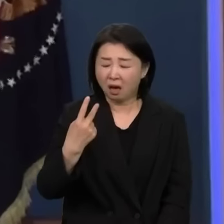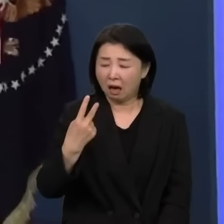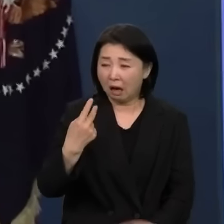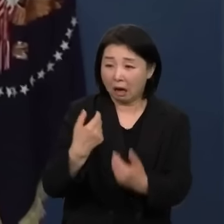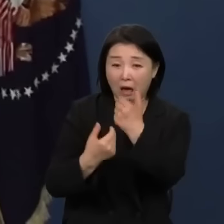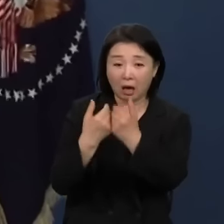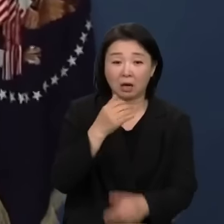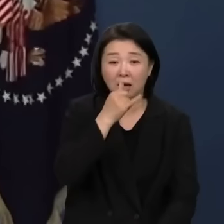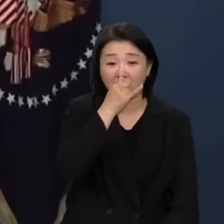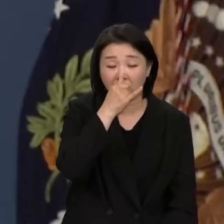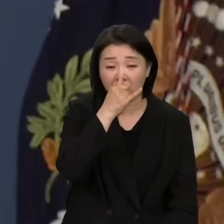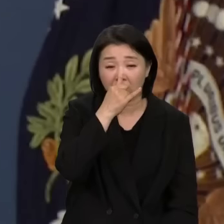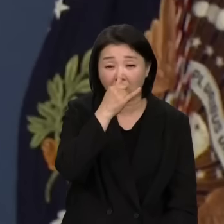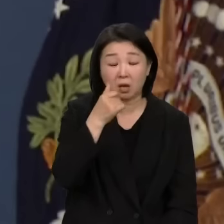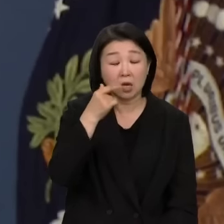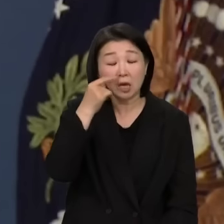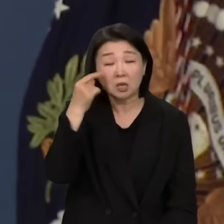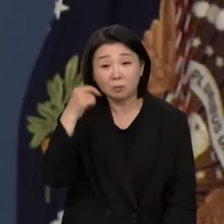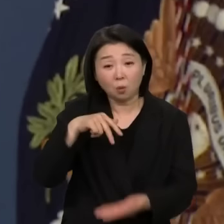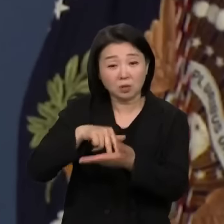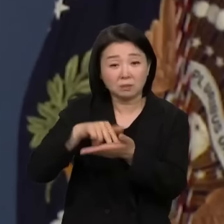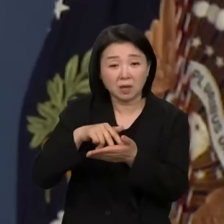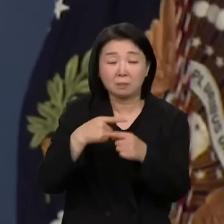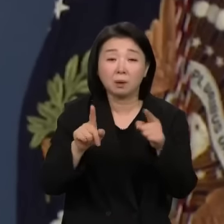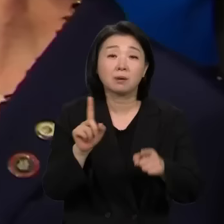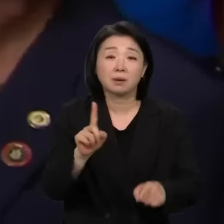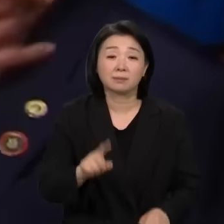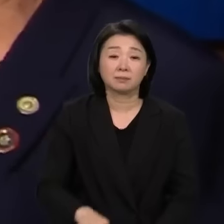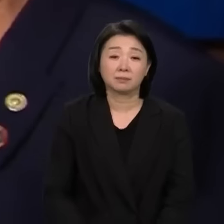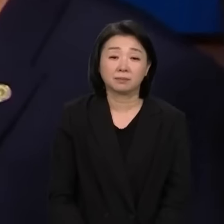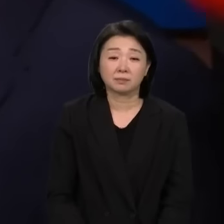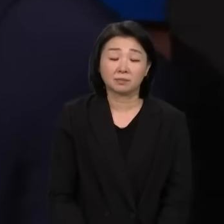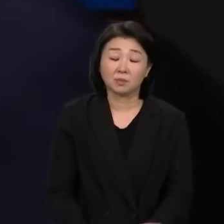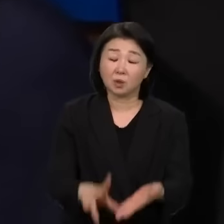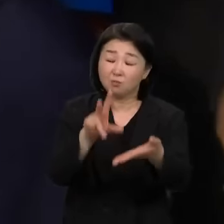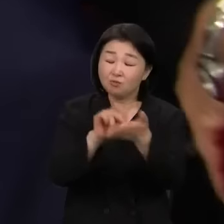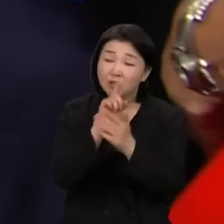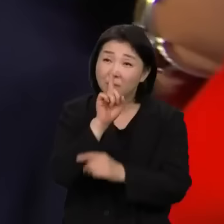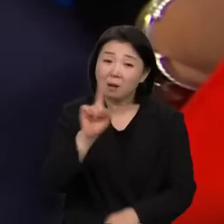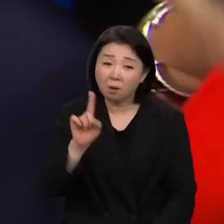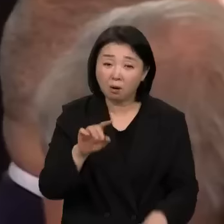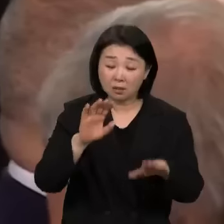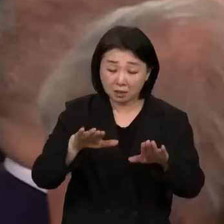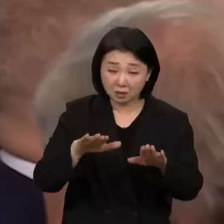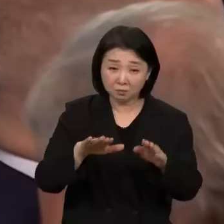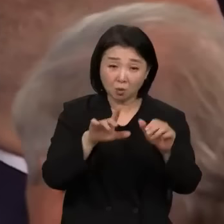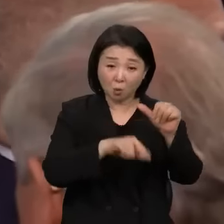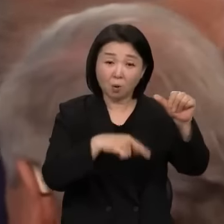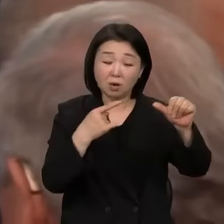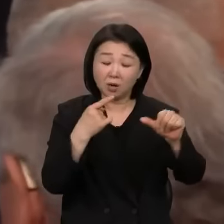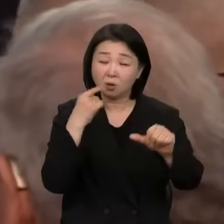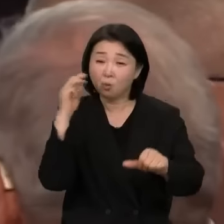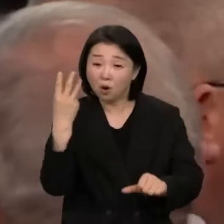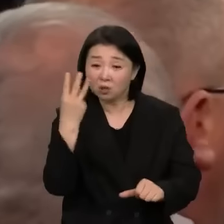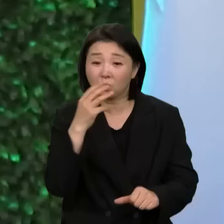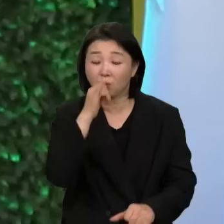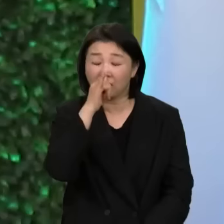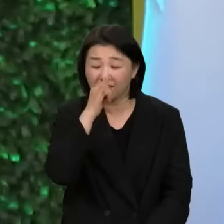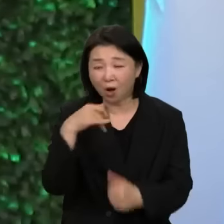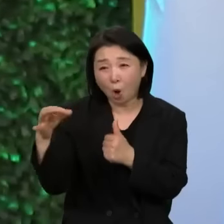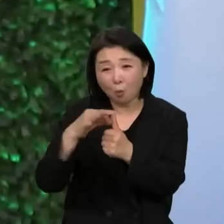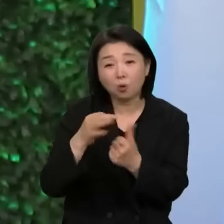신문은 바이덴 미 대통령의 발언을 이렇게 평가했습니다 문제가 된 발언은 현지시간 1일 워싱턴에서 열린 모금